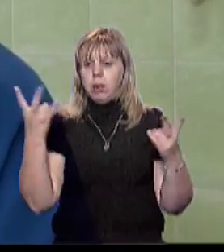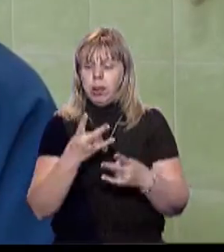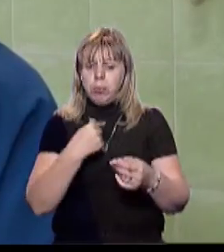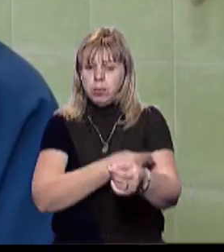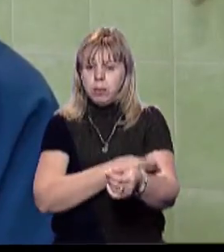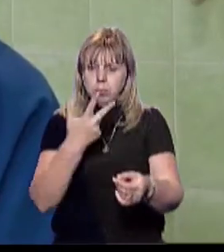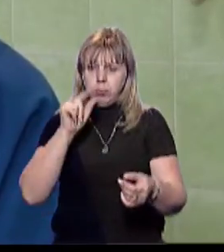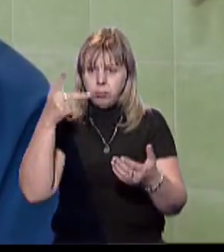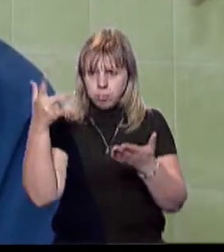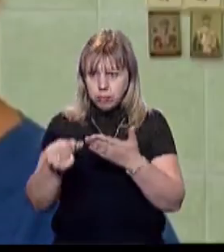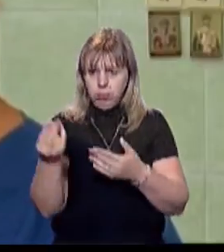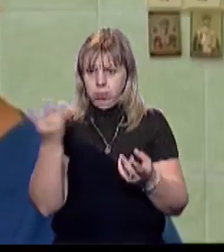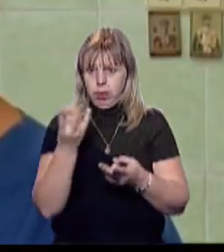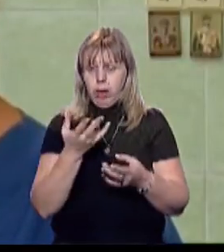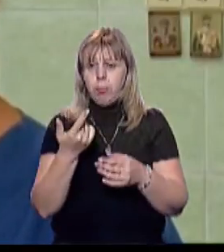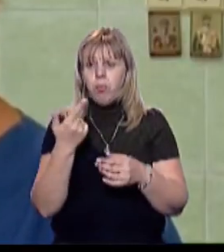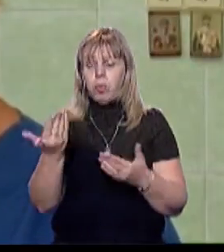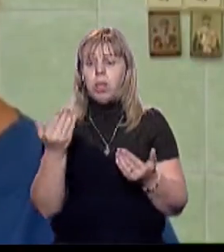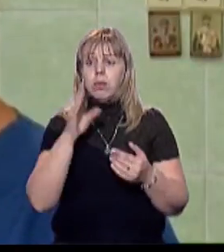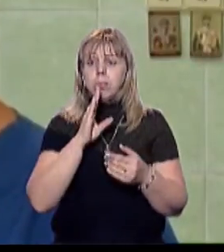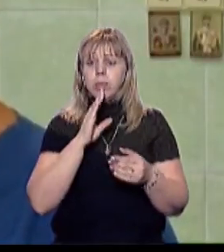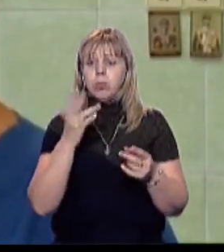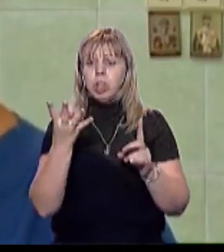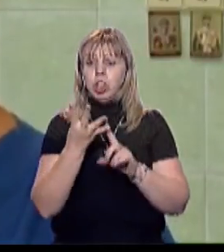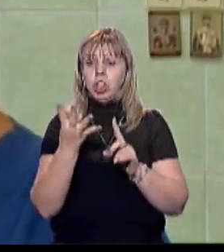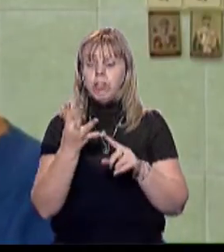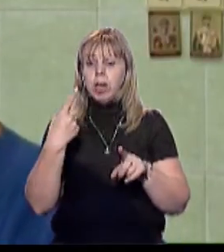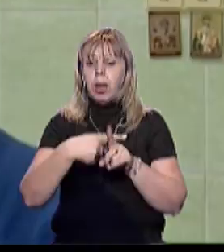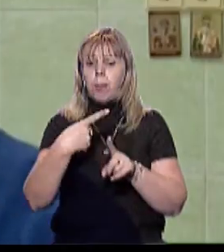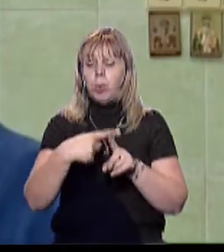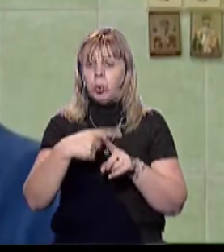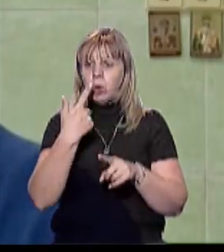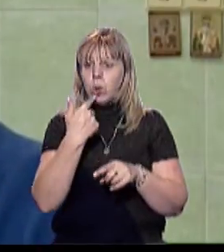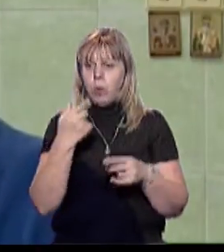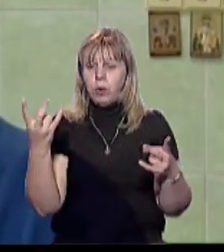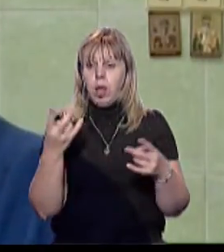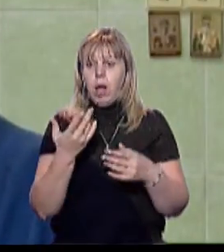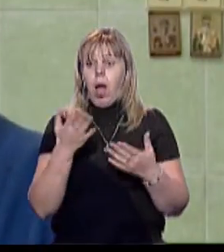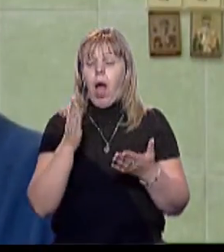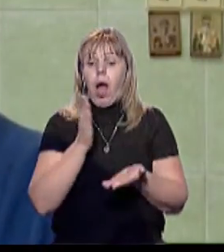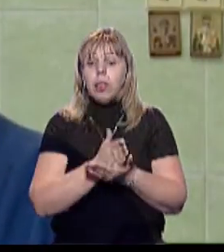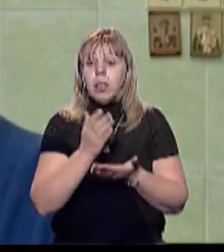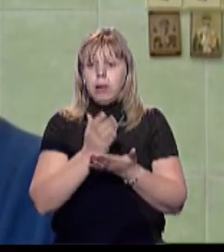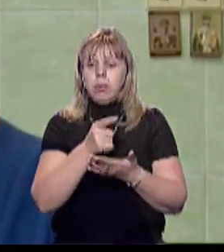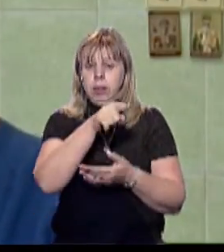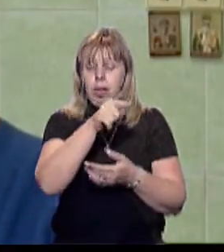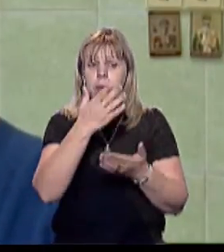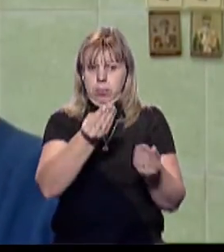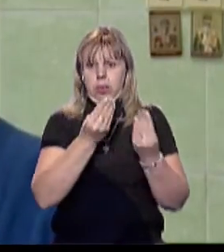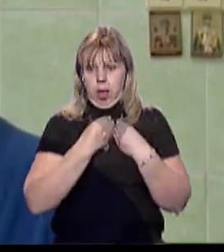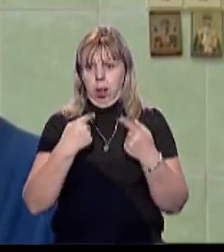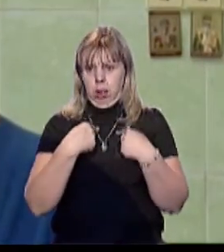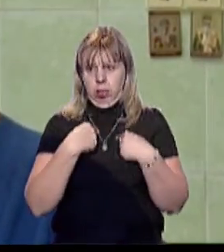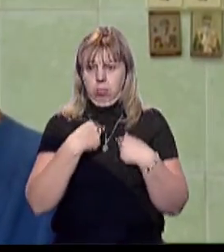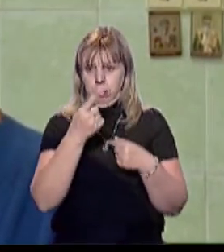переливання тромбоцитарної маси. Вона потребувала 4-ї плюс групи крові. В наявності вона була, станція забезпечила нас